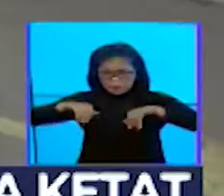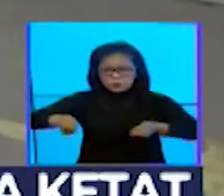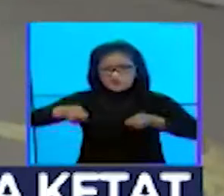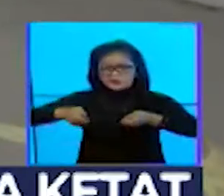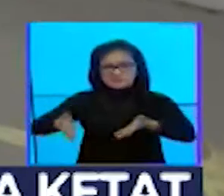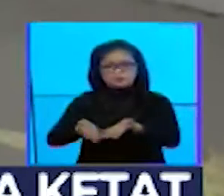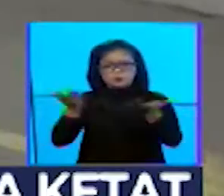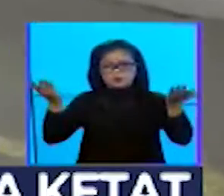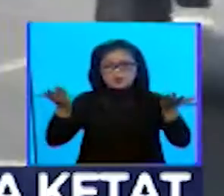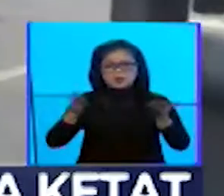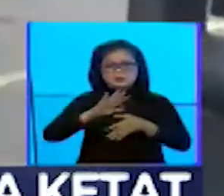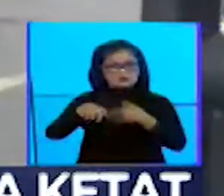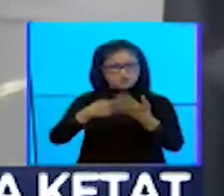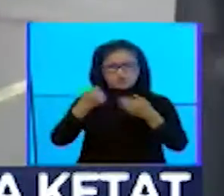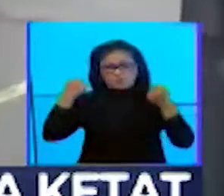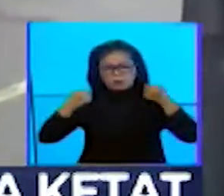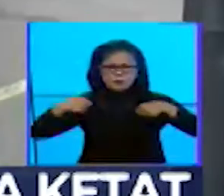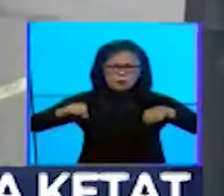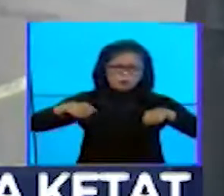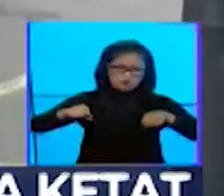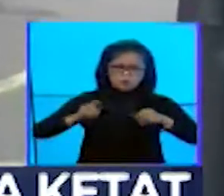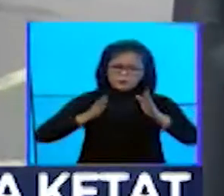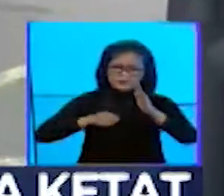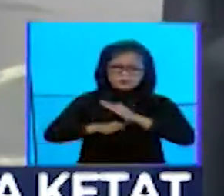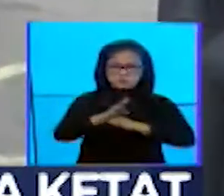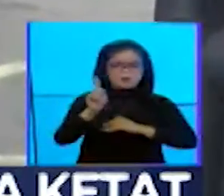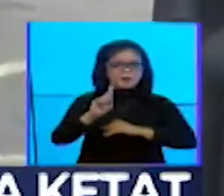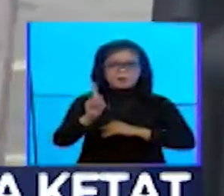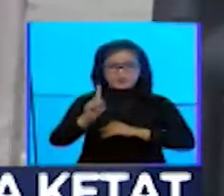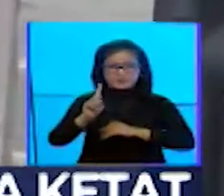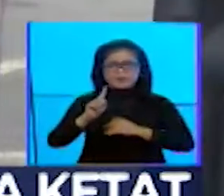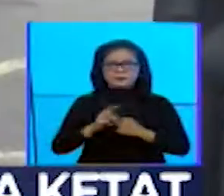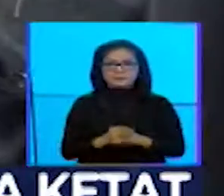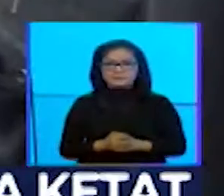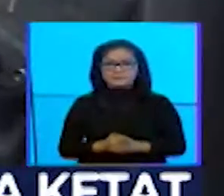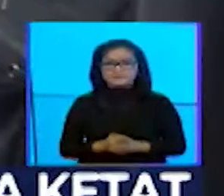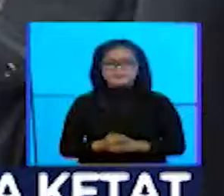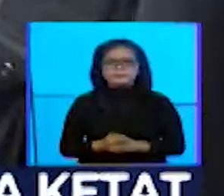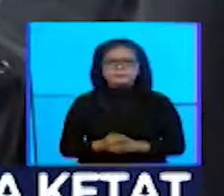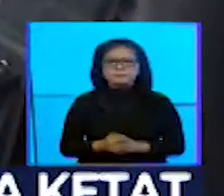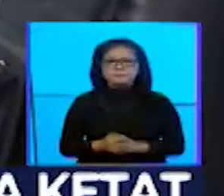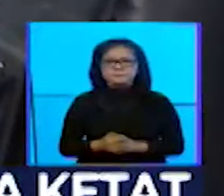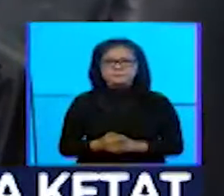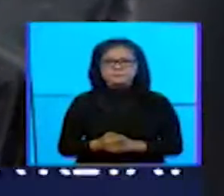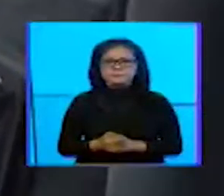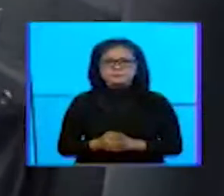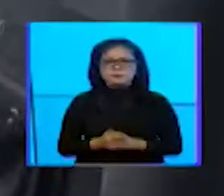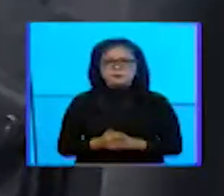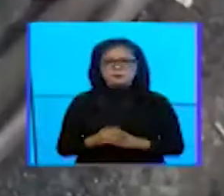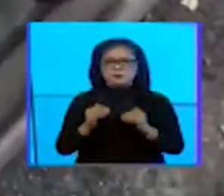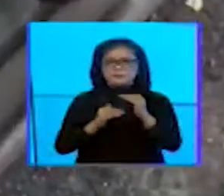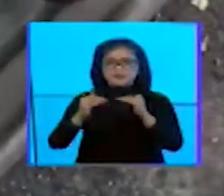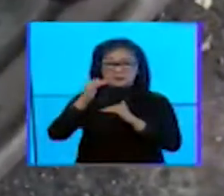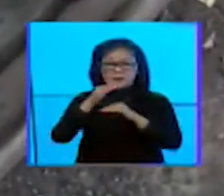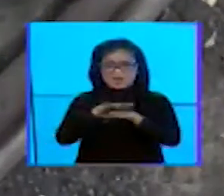Semua kendaraan pengunjung juga tidak diperbolehkan dibawa masuk ke halaman parkir Polres. Peningkatan pengamanan dilakukan